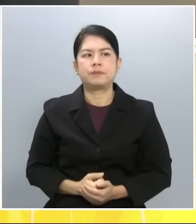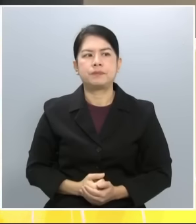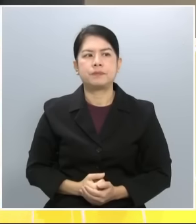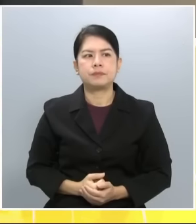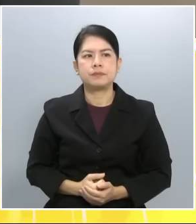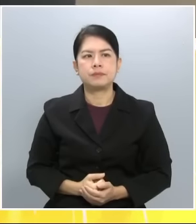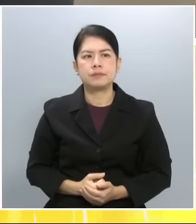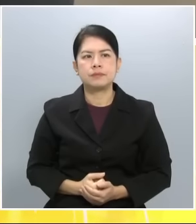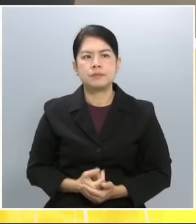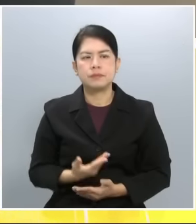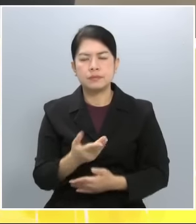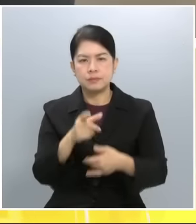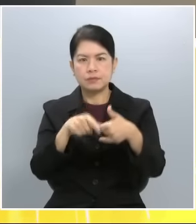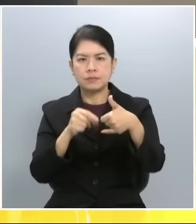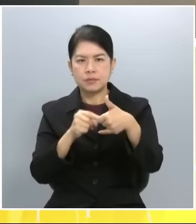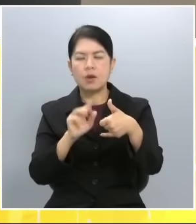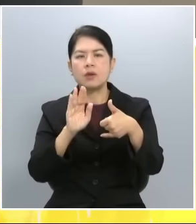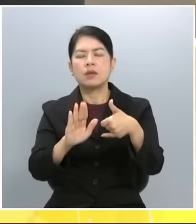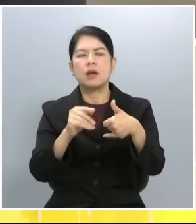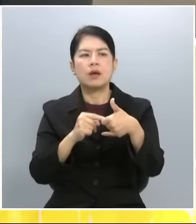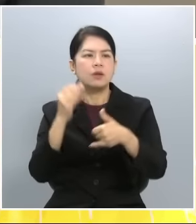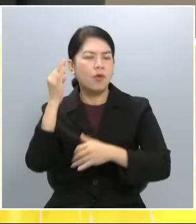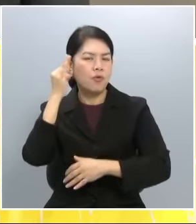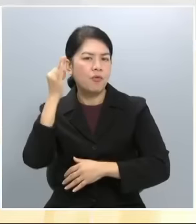ปฟังเสียงบางช่วงบางตอนดู